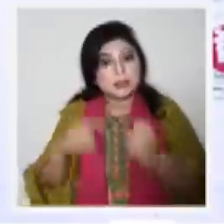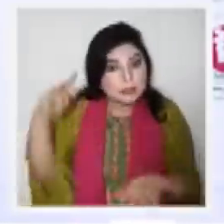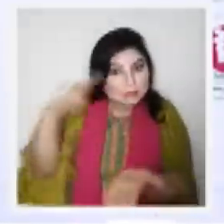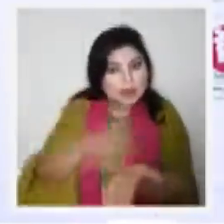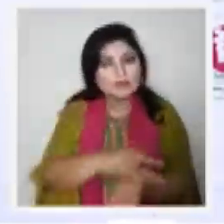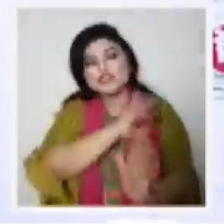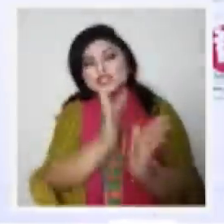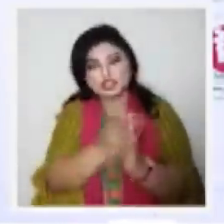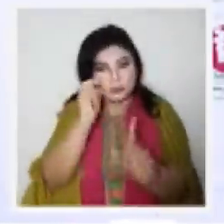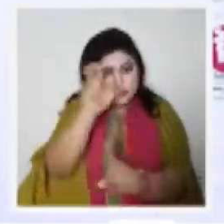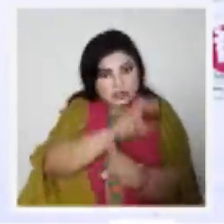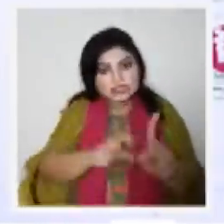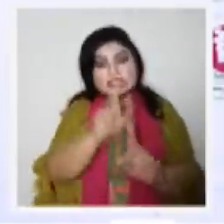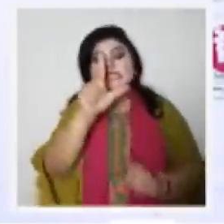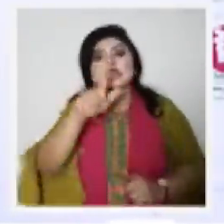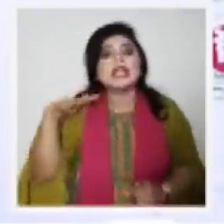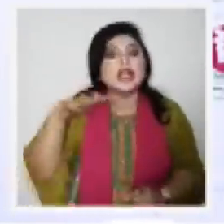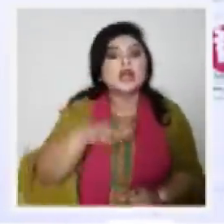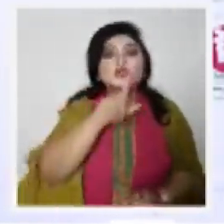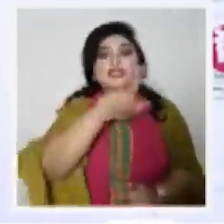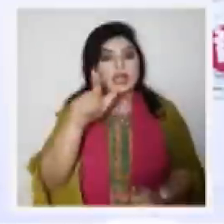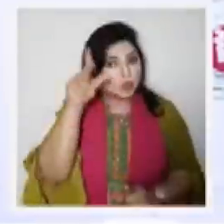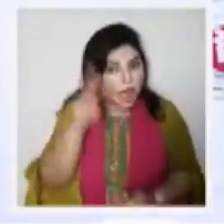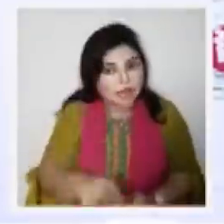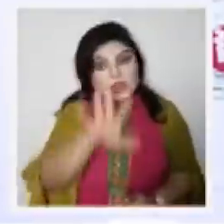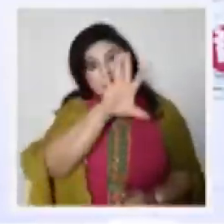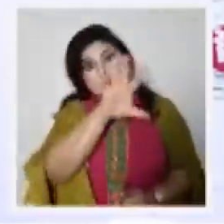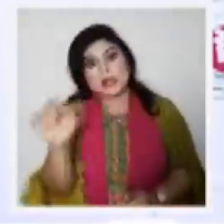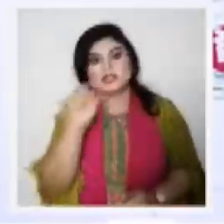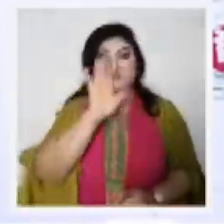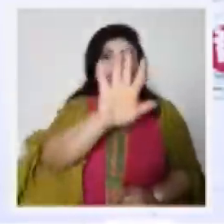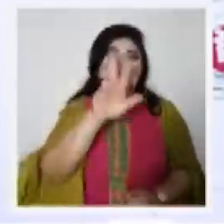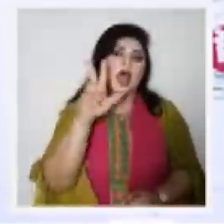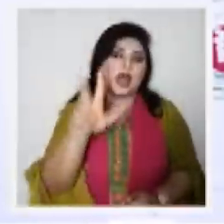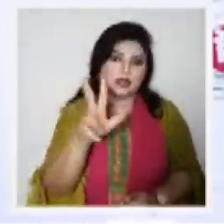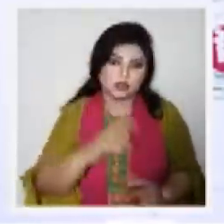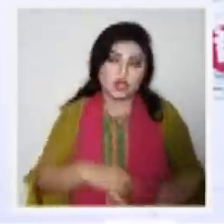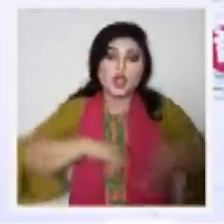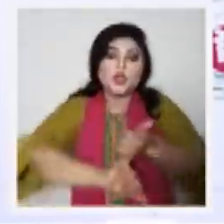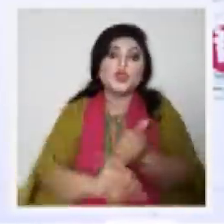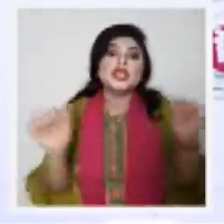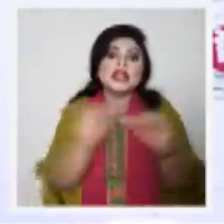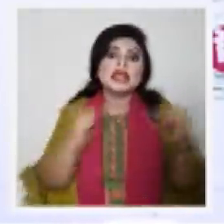3টি আন্তর্জাতিক বিমানবন্দর, সকল স্থলবন্দর, 2টি সমুদ্র বন্দর এবং ক্যান্টনমেন্ট রেল স্টেশনে স্ক্রিনিং করা হয়েছে